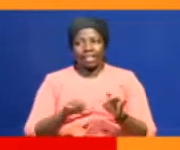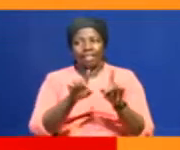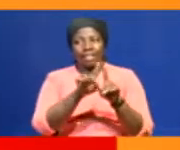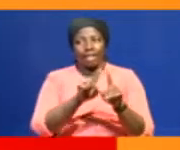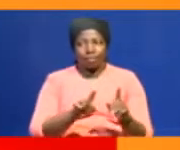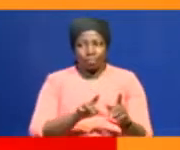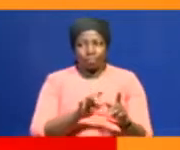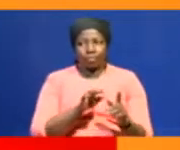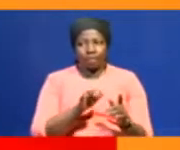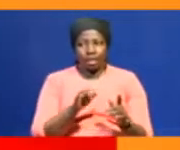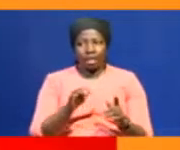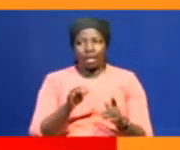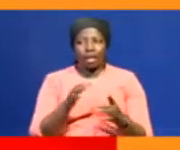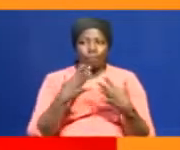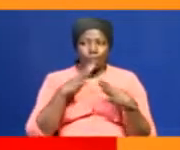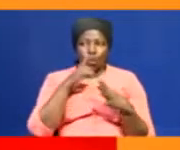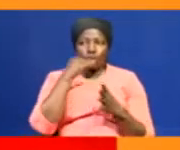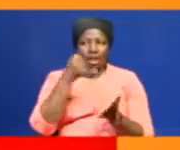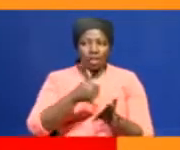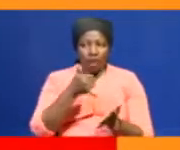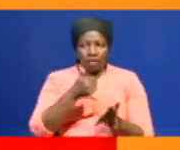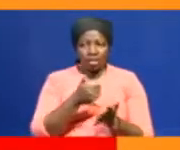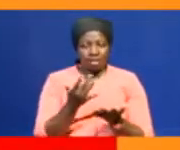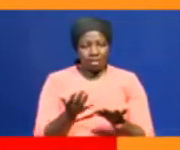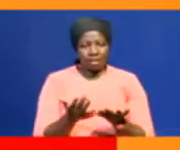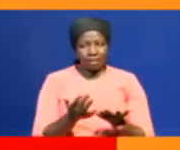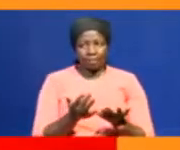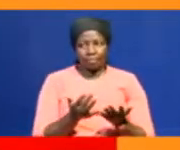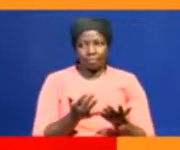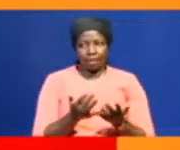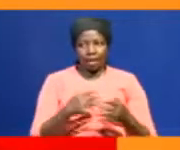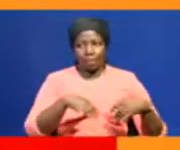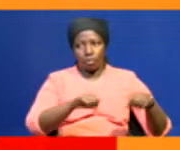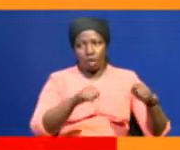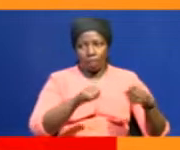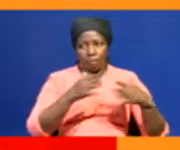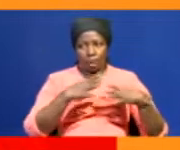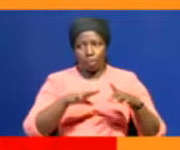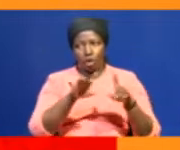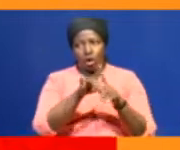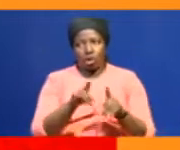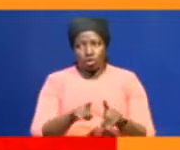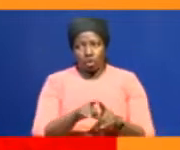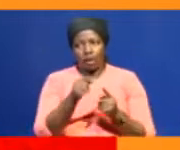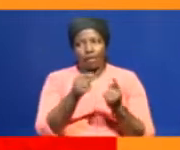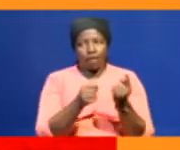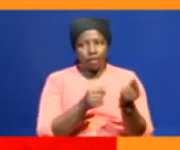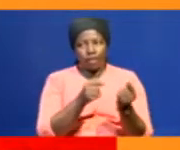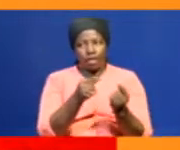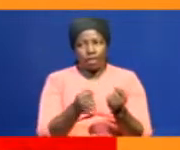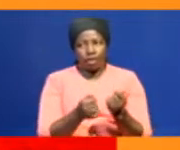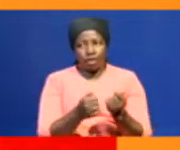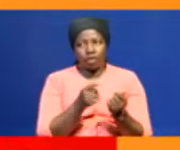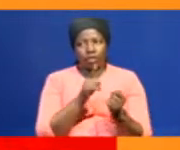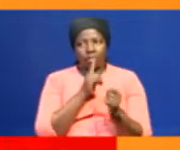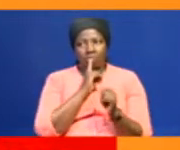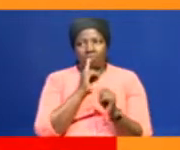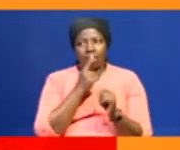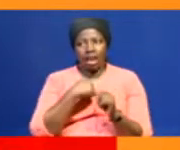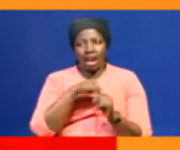na wale ambao ni wahusika wa pale wana bodaboda pia ni wachache, bado haijakuwa zaidi. Je, pengine